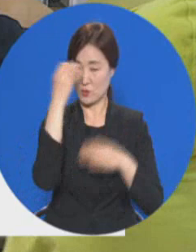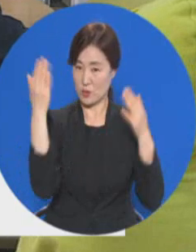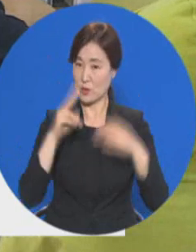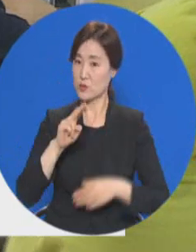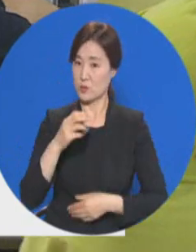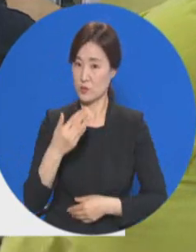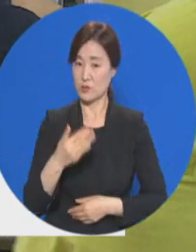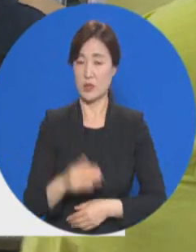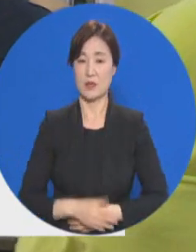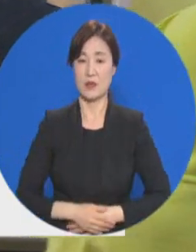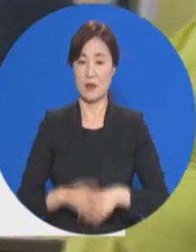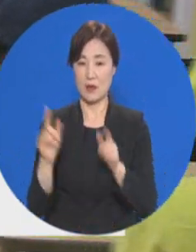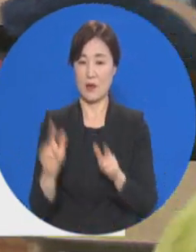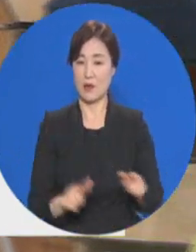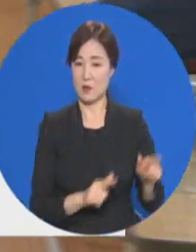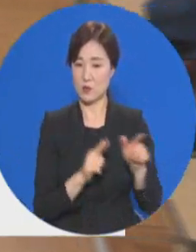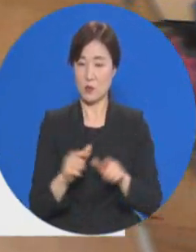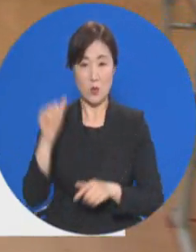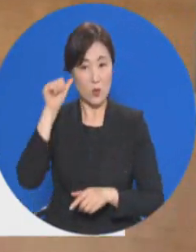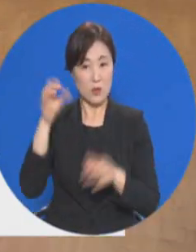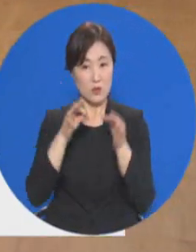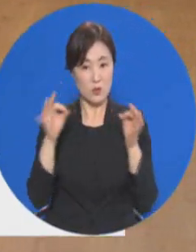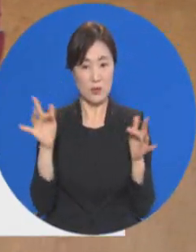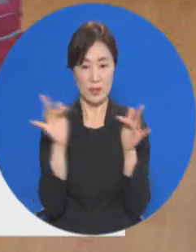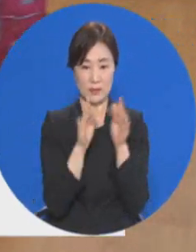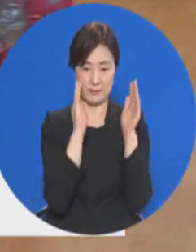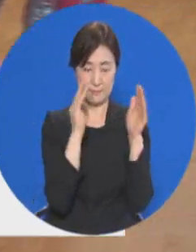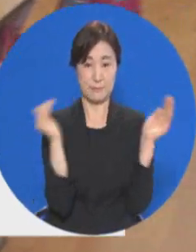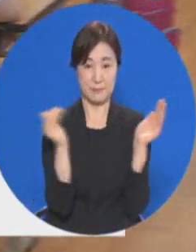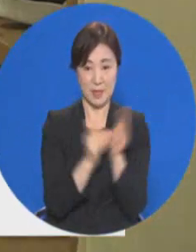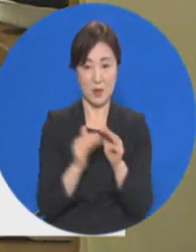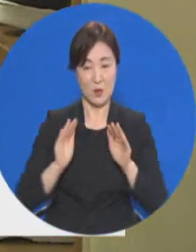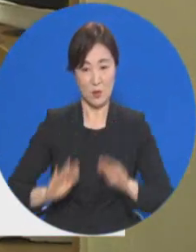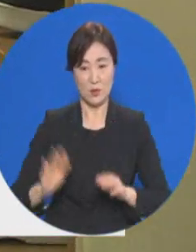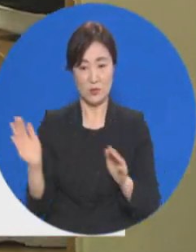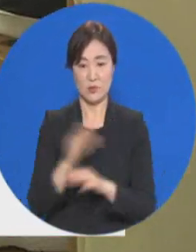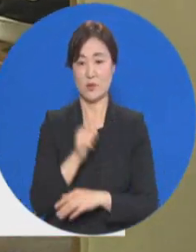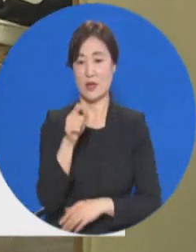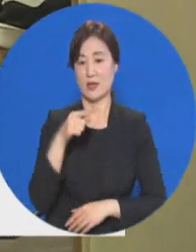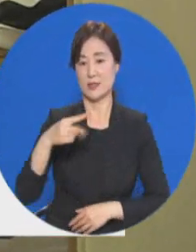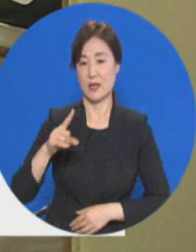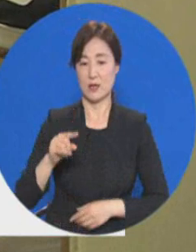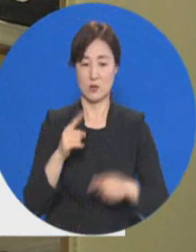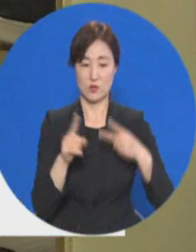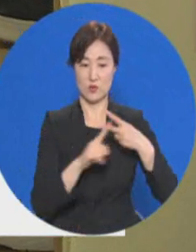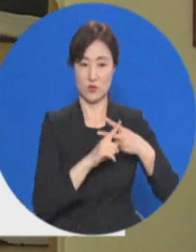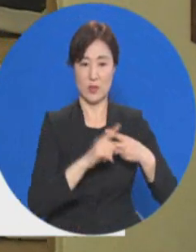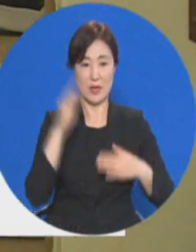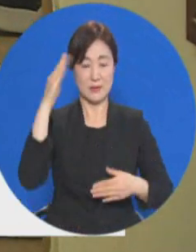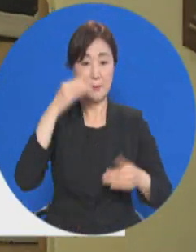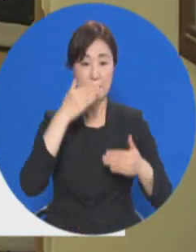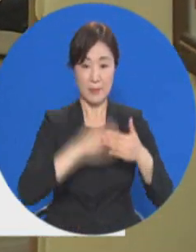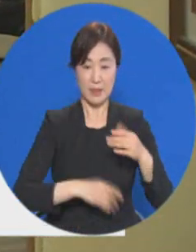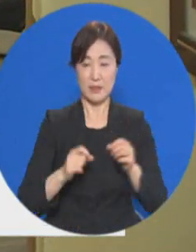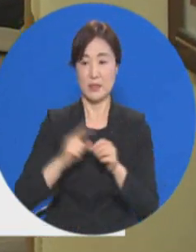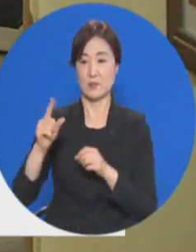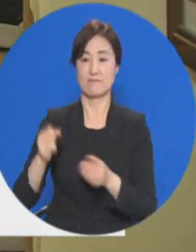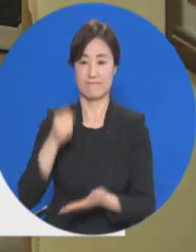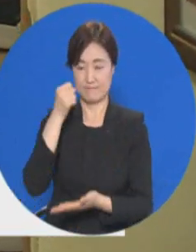5일까지 원격 수업을 진행했고 오늘부터 목포 하당 중 1학년을 제외하고 대부분 등교 수업에